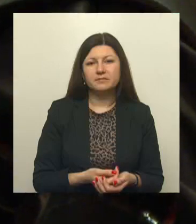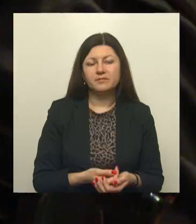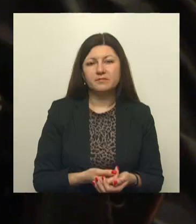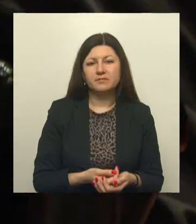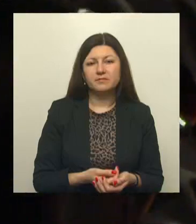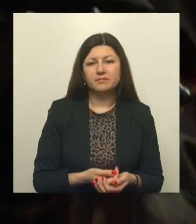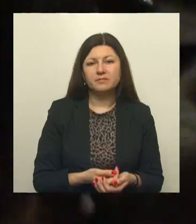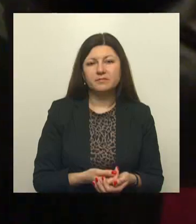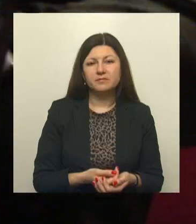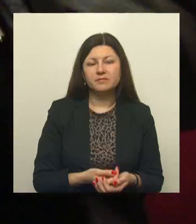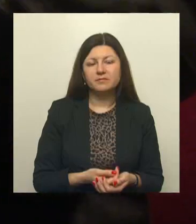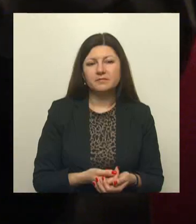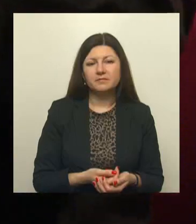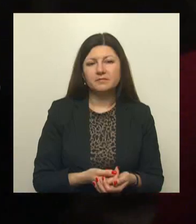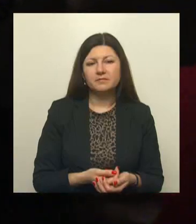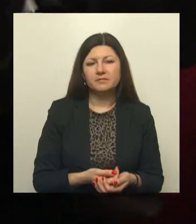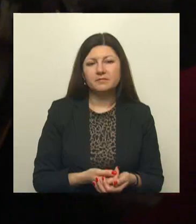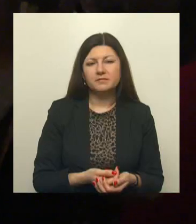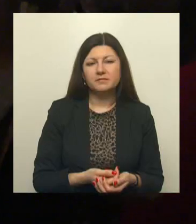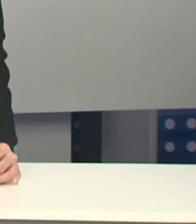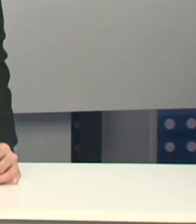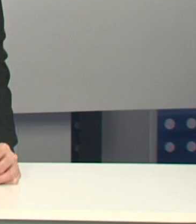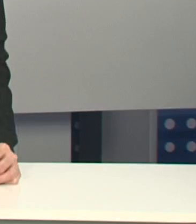Богдан Ресланов, Павел Емелин. Такой день на Мире Белогорья.